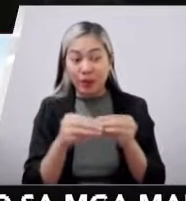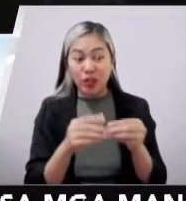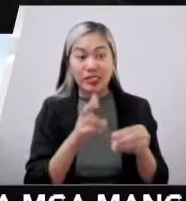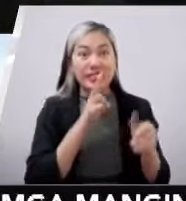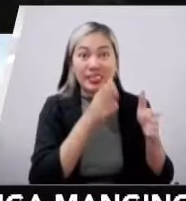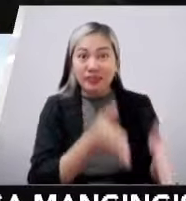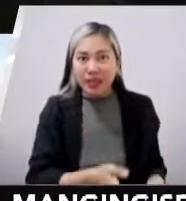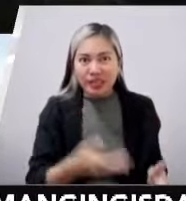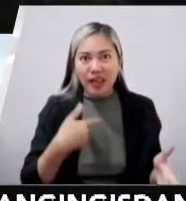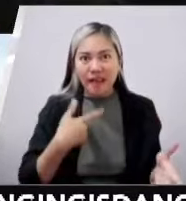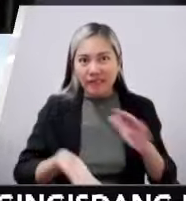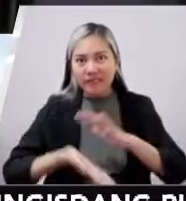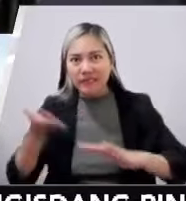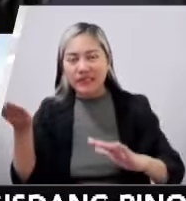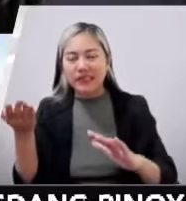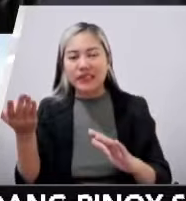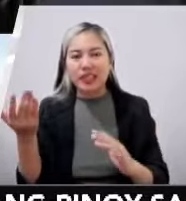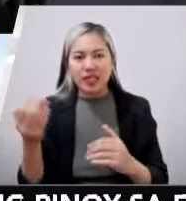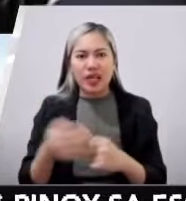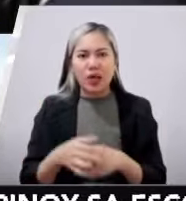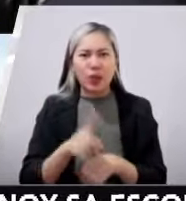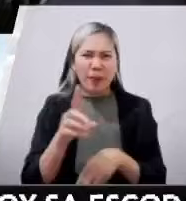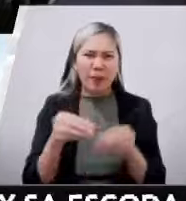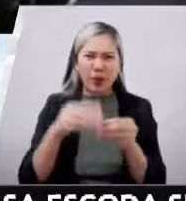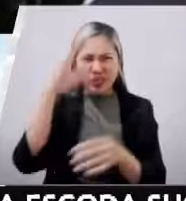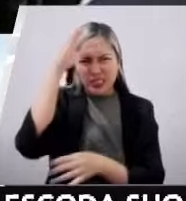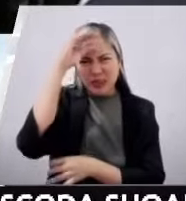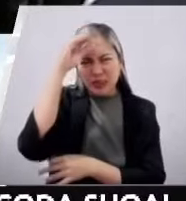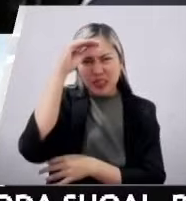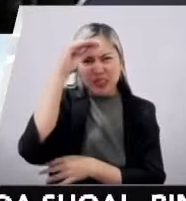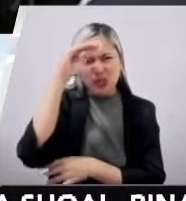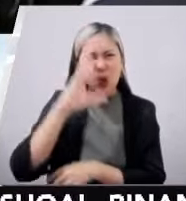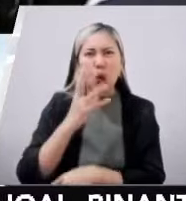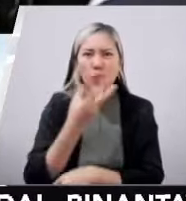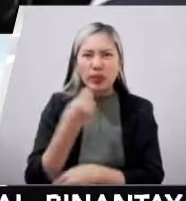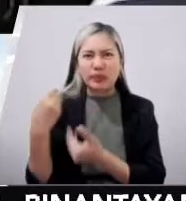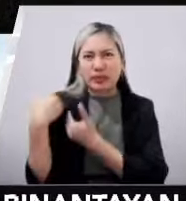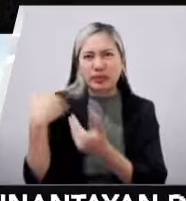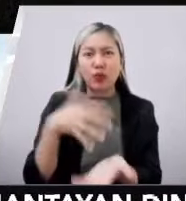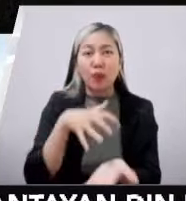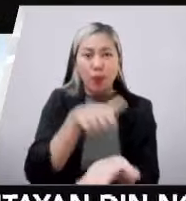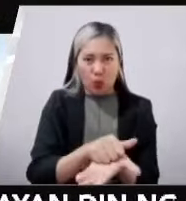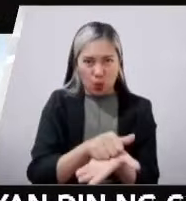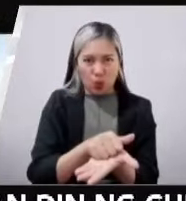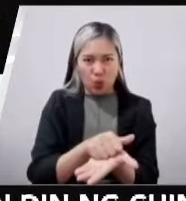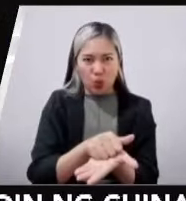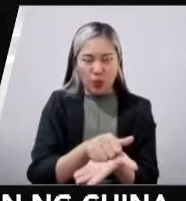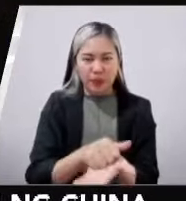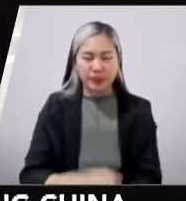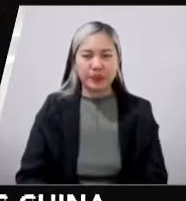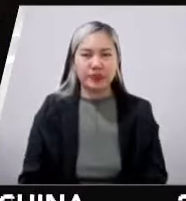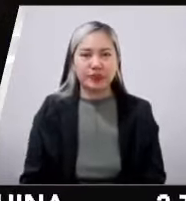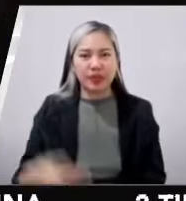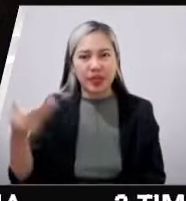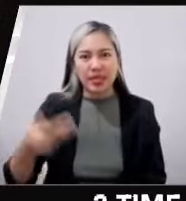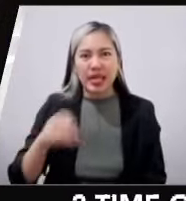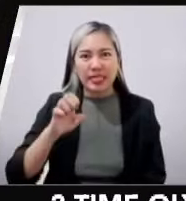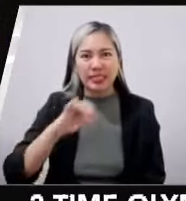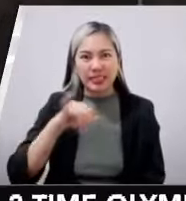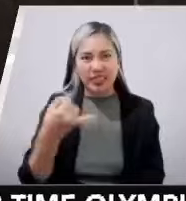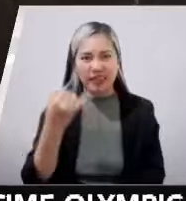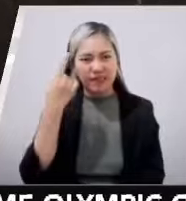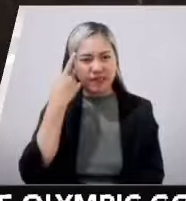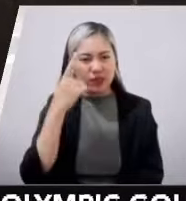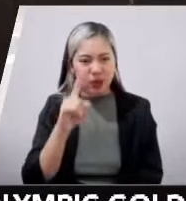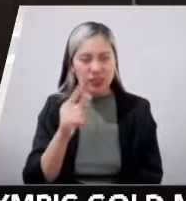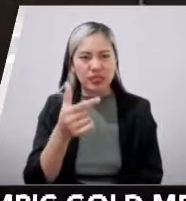isang hindi pa nakikilalang lalaki na umano'y nag-book ng biyahe ng mga suspect. EJ Gomez, nagbabalita para sa